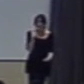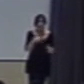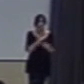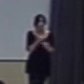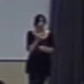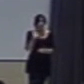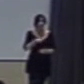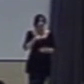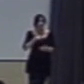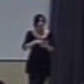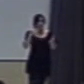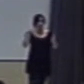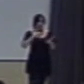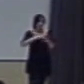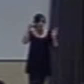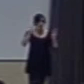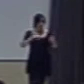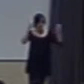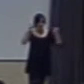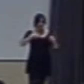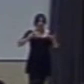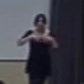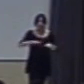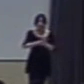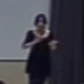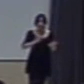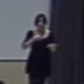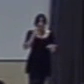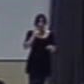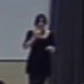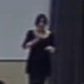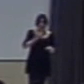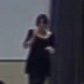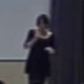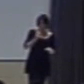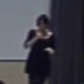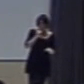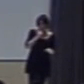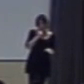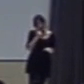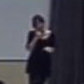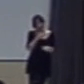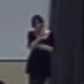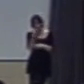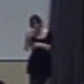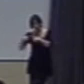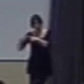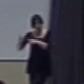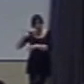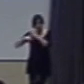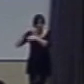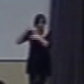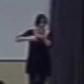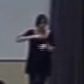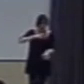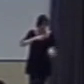l'abast en poden ser més víctimes que d'altres, els que portem una trajectòria que no hem viscut tant o que ens hem hagut d'anar adaptant a